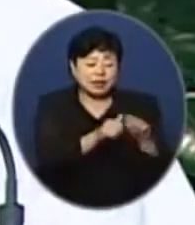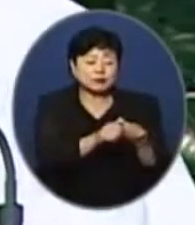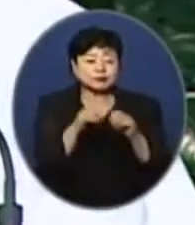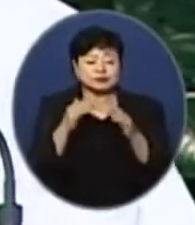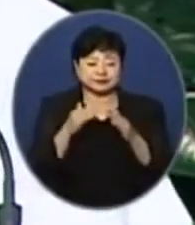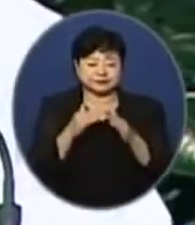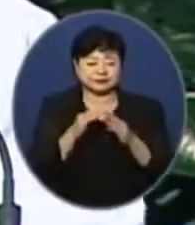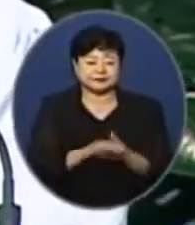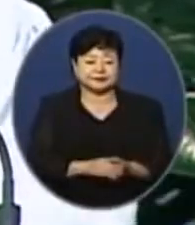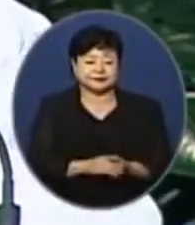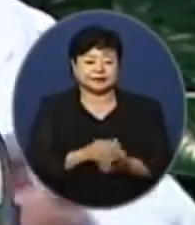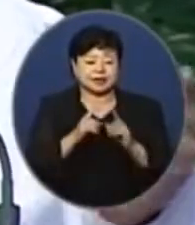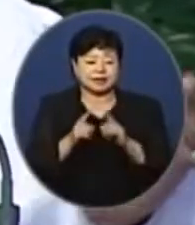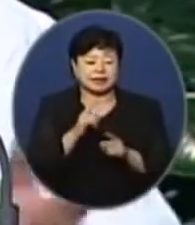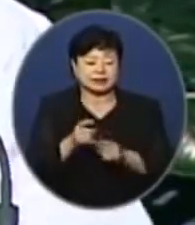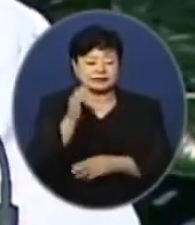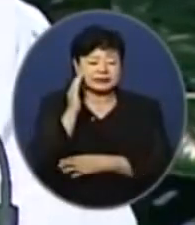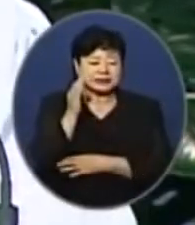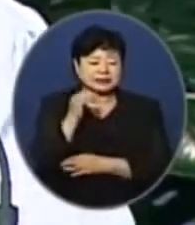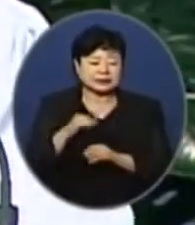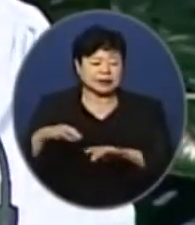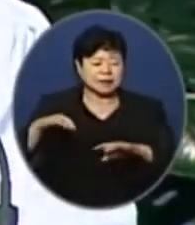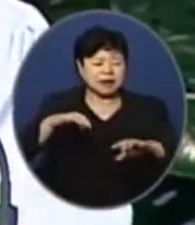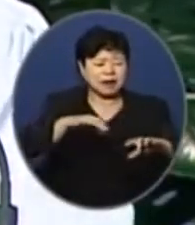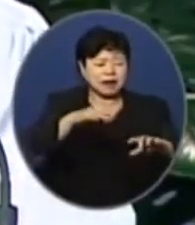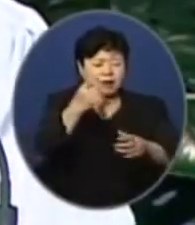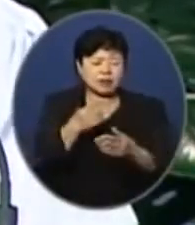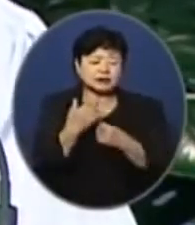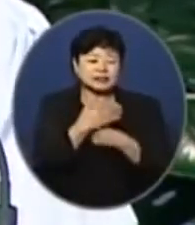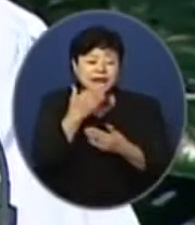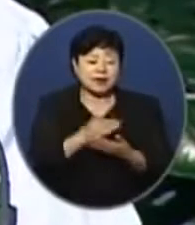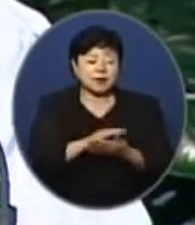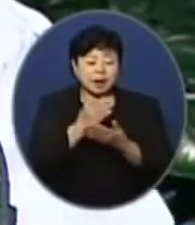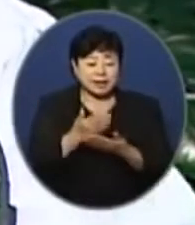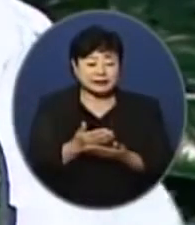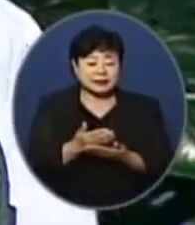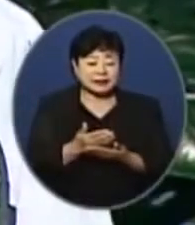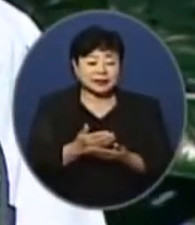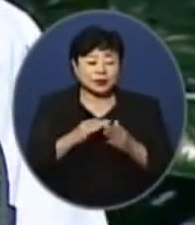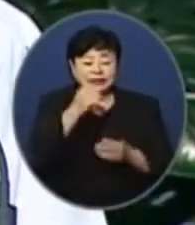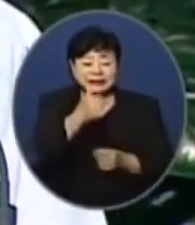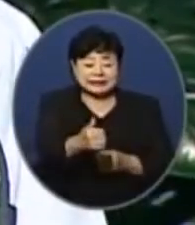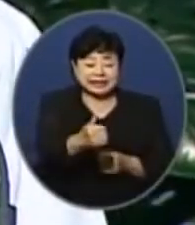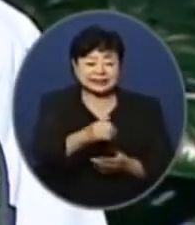집입니다. 그가 말씀을 전할 때 많은 사람들이 몰려 은혜를 받고 변화되자